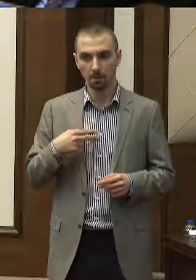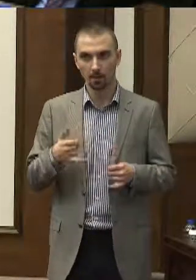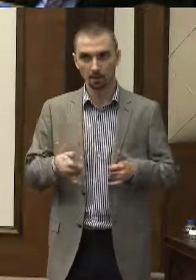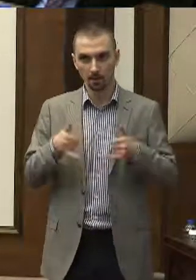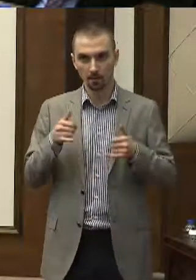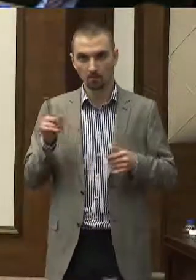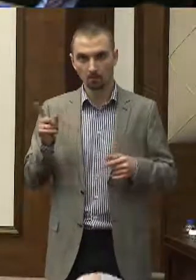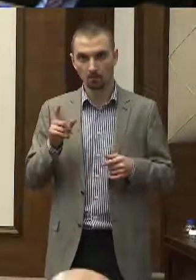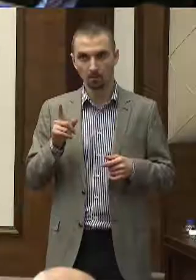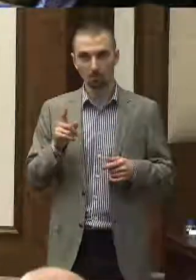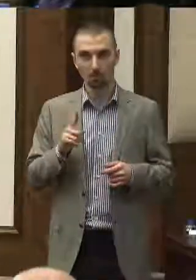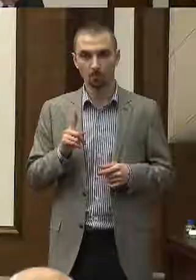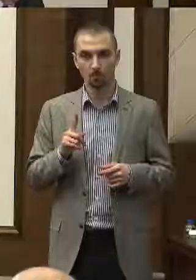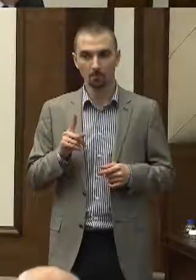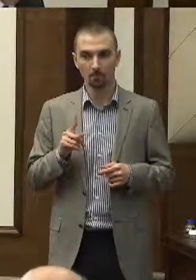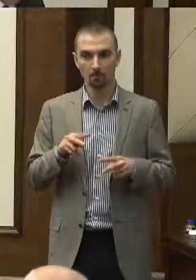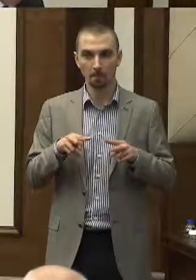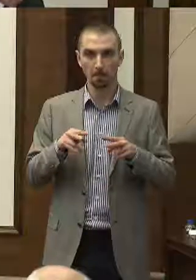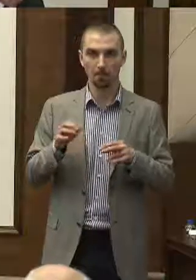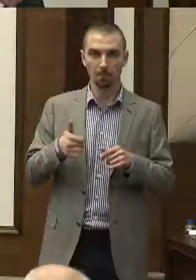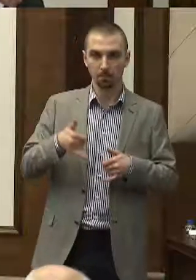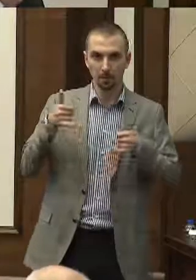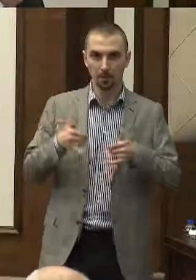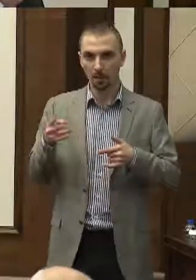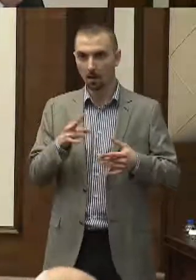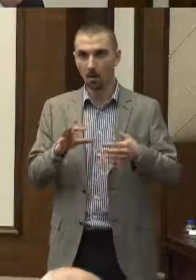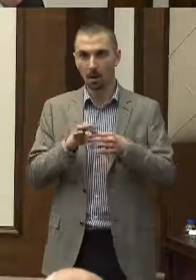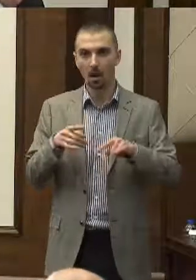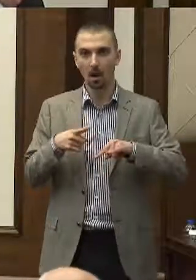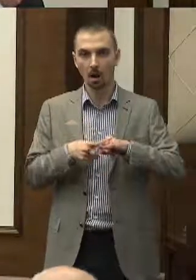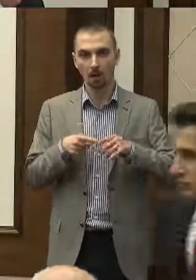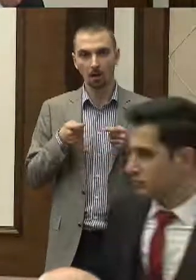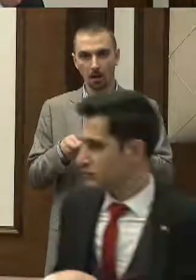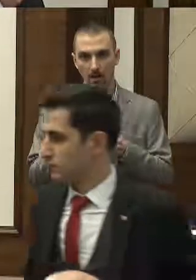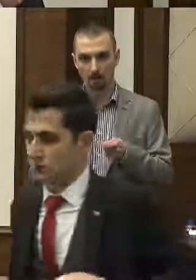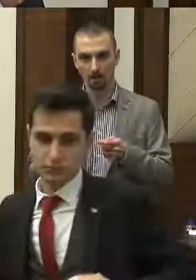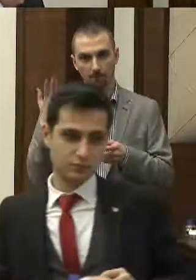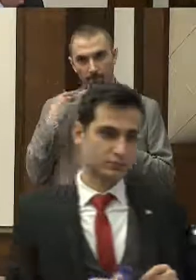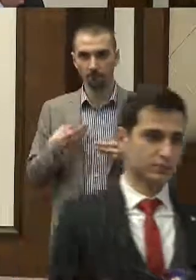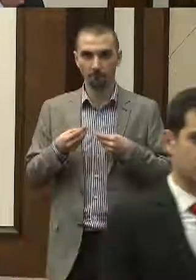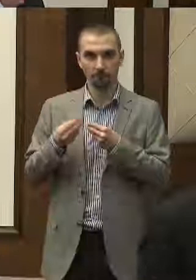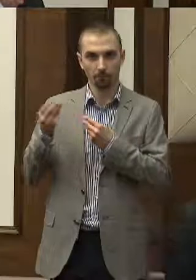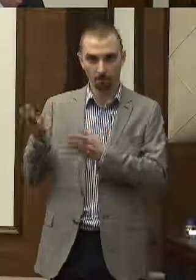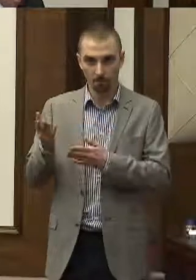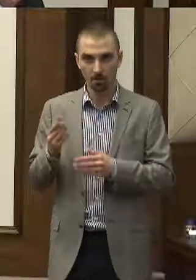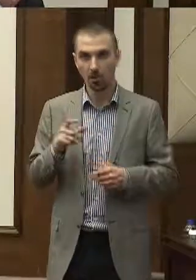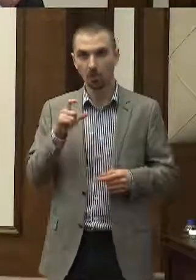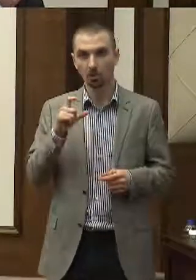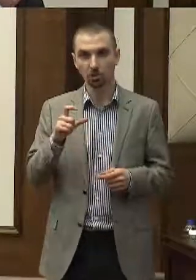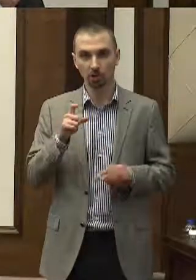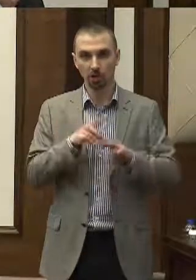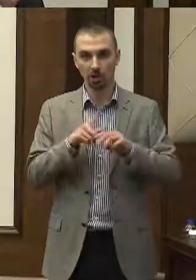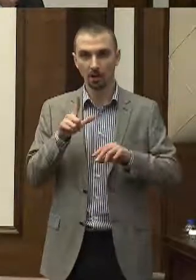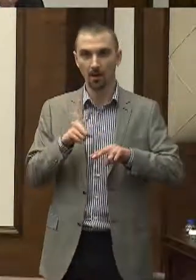Celaliye Kamiloba Belediye Hizmet Binalarını halk eğitimine tahsis ettik. Celaliye